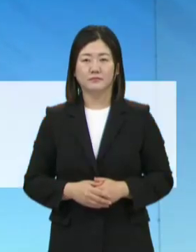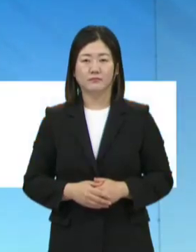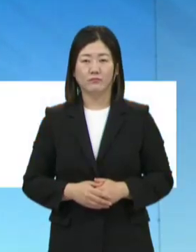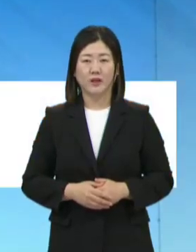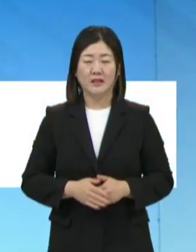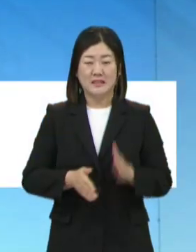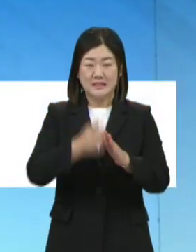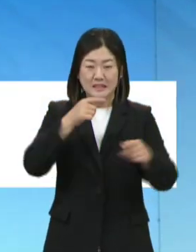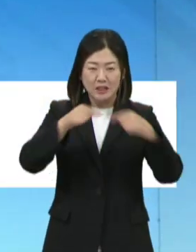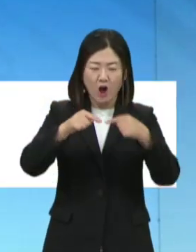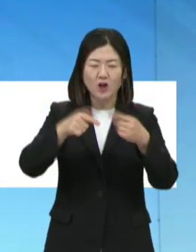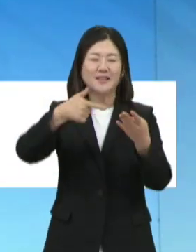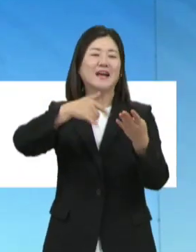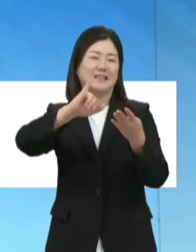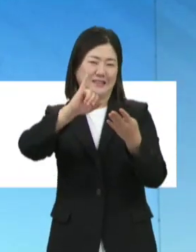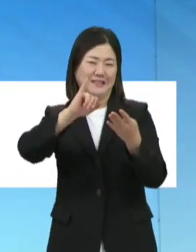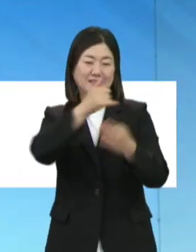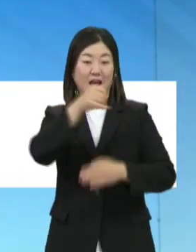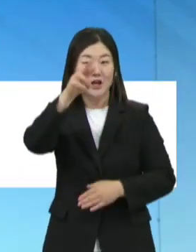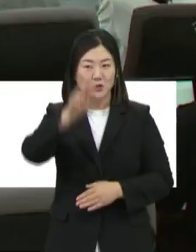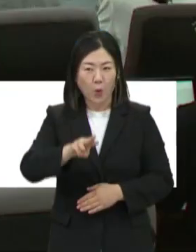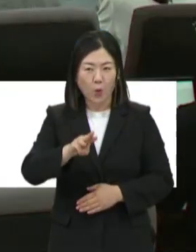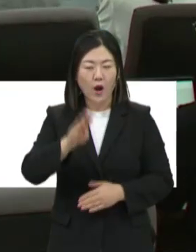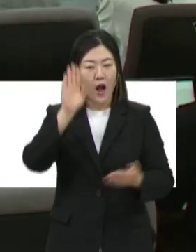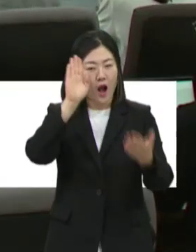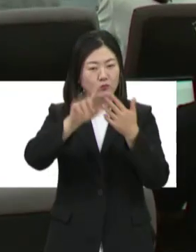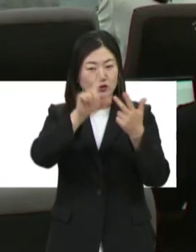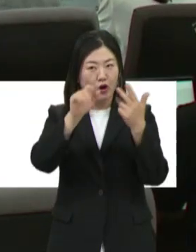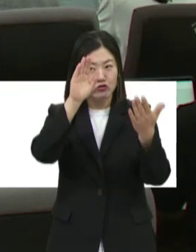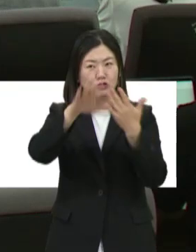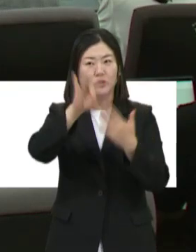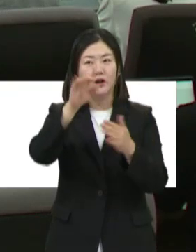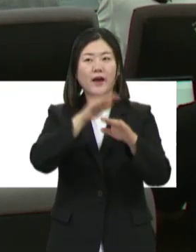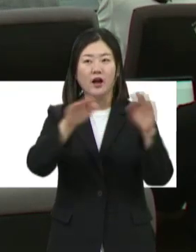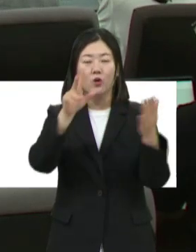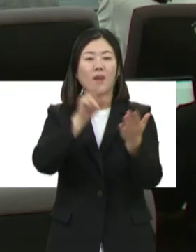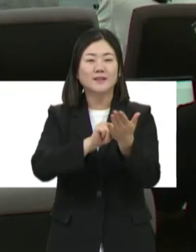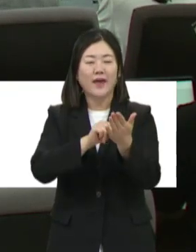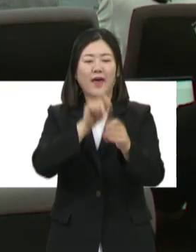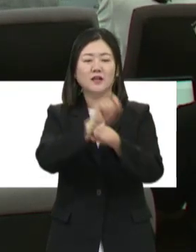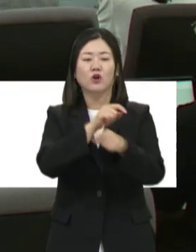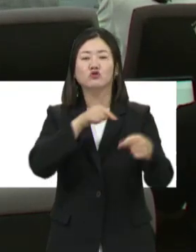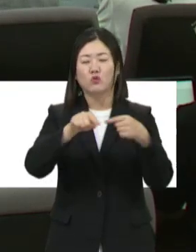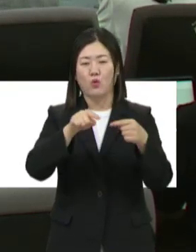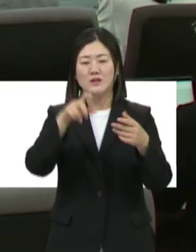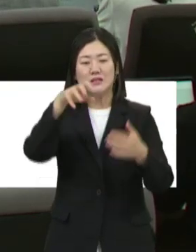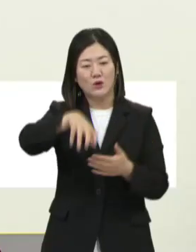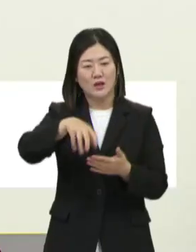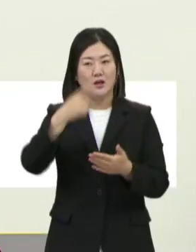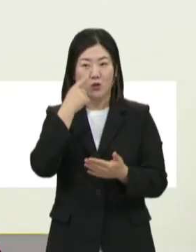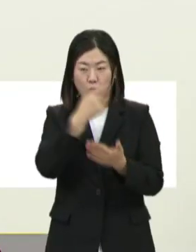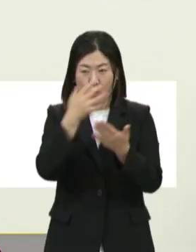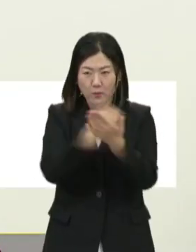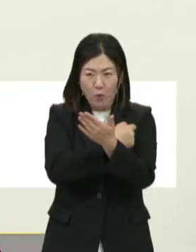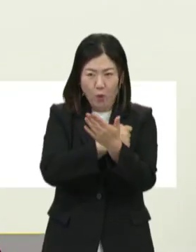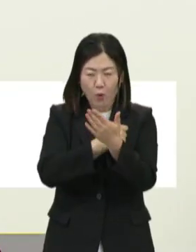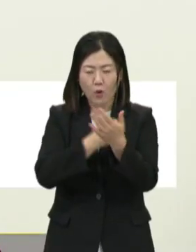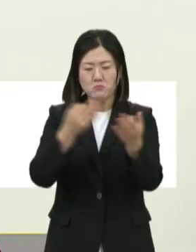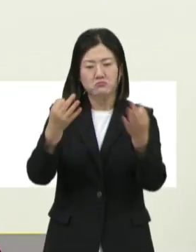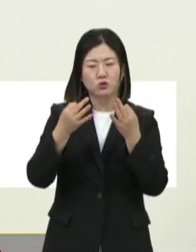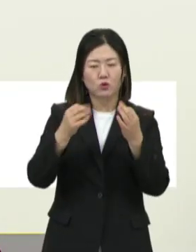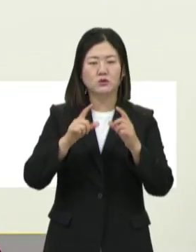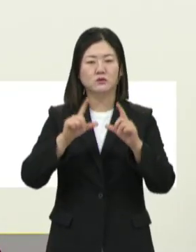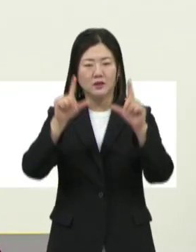네 시정 사계 반환점을 돈 세종시가 후반기 우선 과제로 행정수도 법적 지의 확보와 위상 강화를